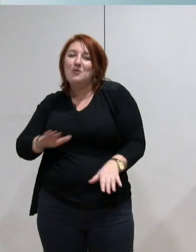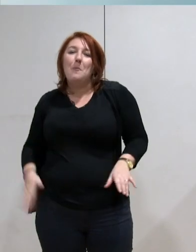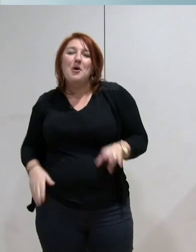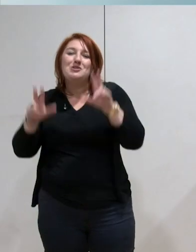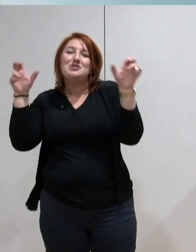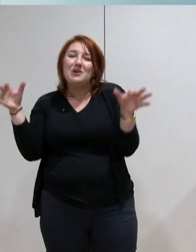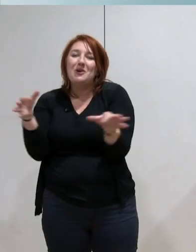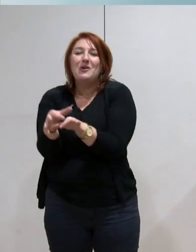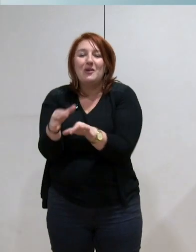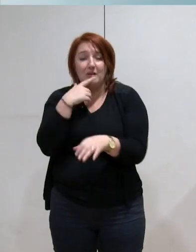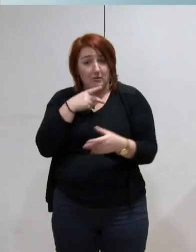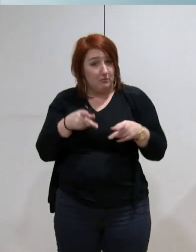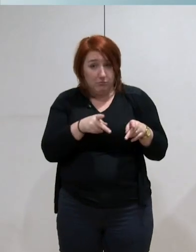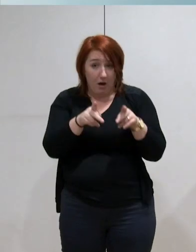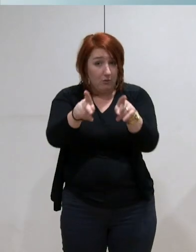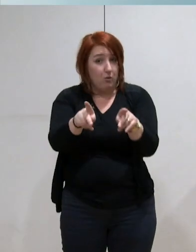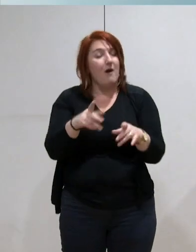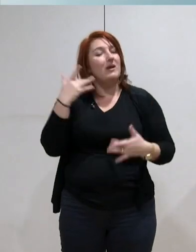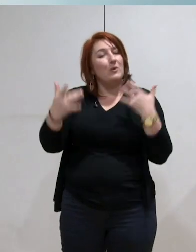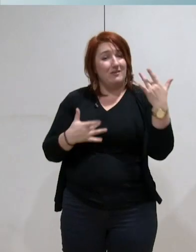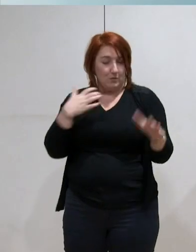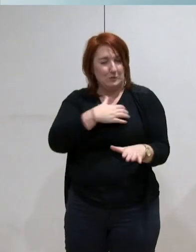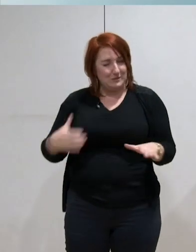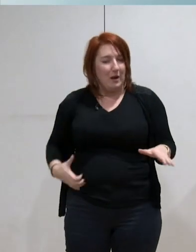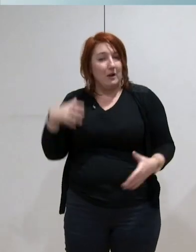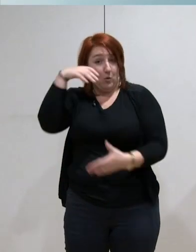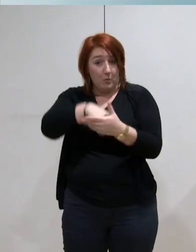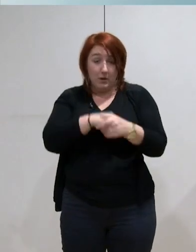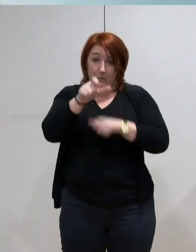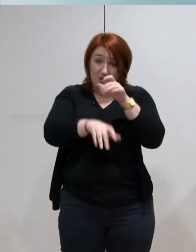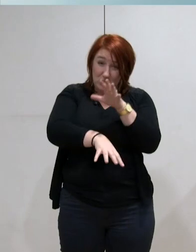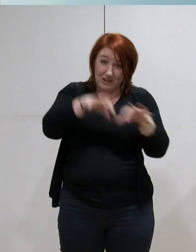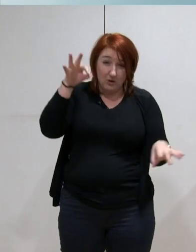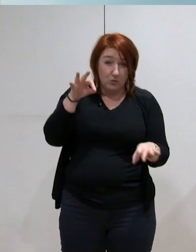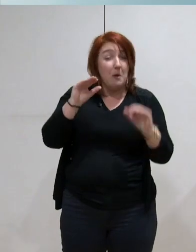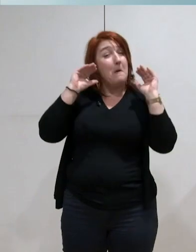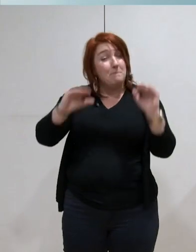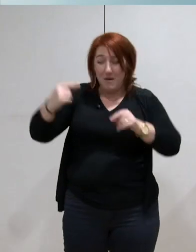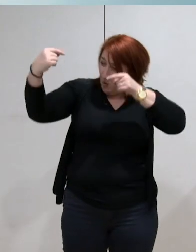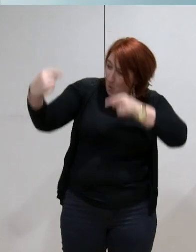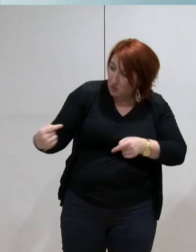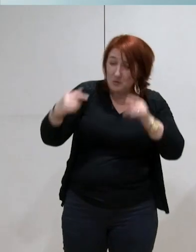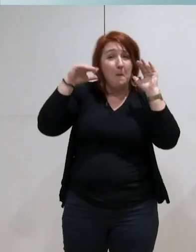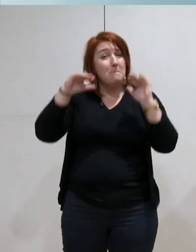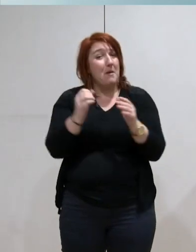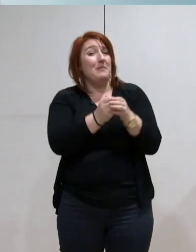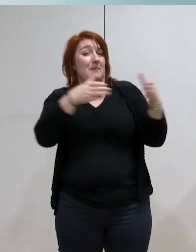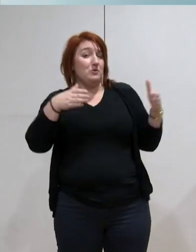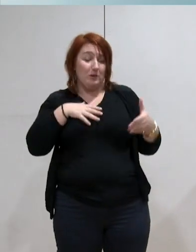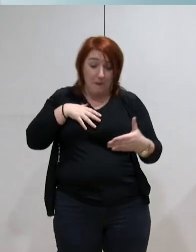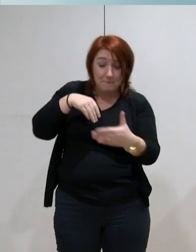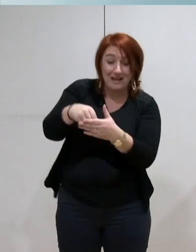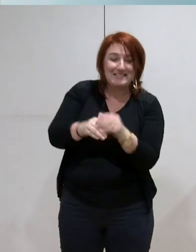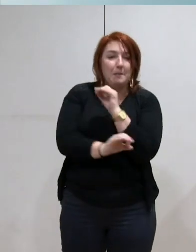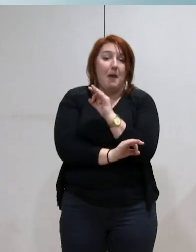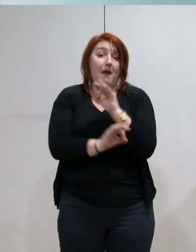Théâtre municipal aucun élu même pas ceux d'opposition même pas ceux de la majorité ne siègeront ne choisiront la